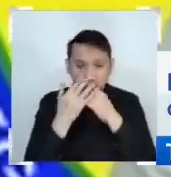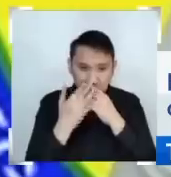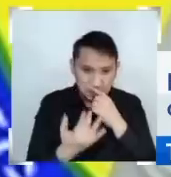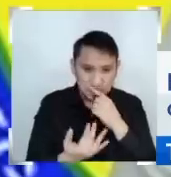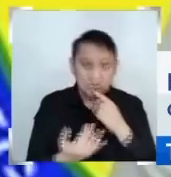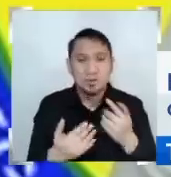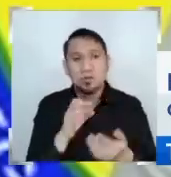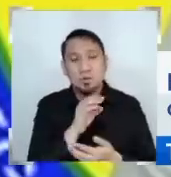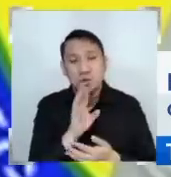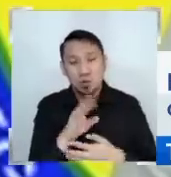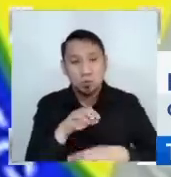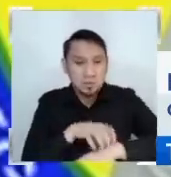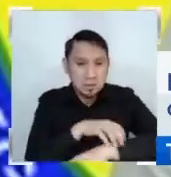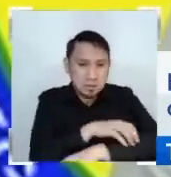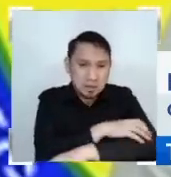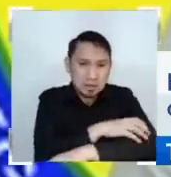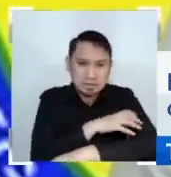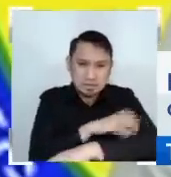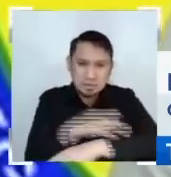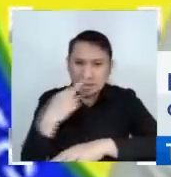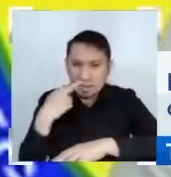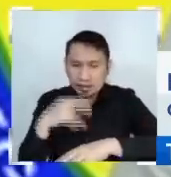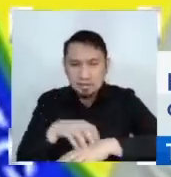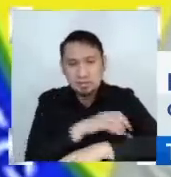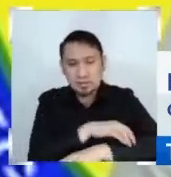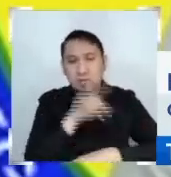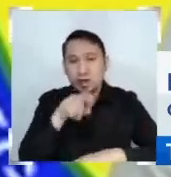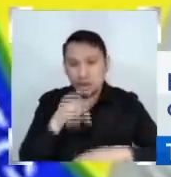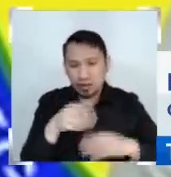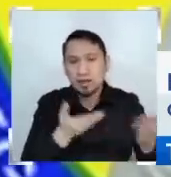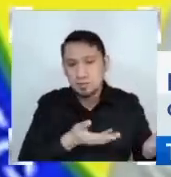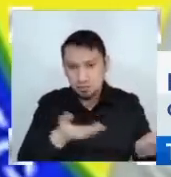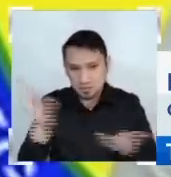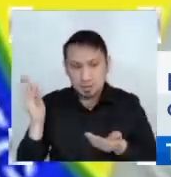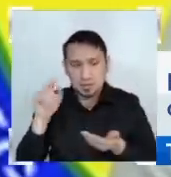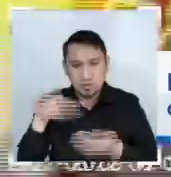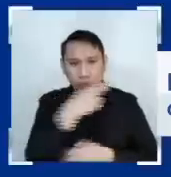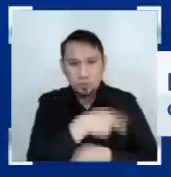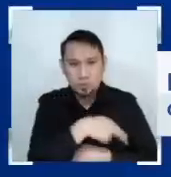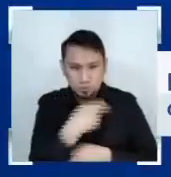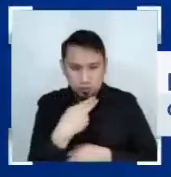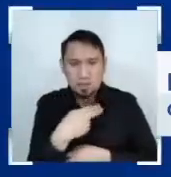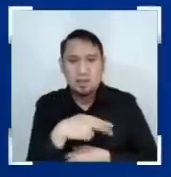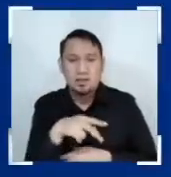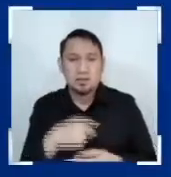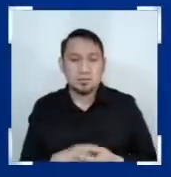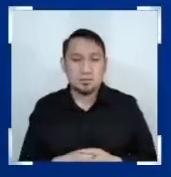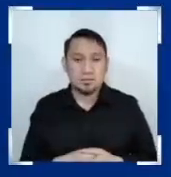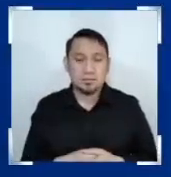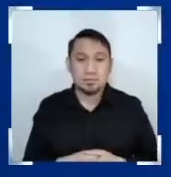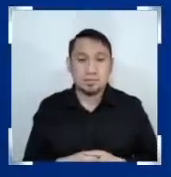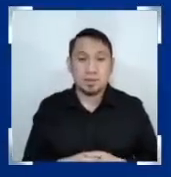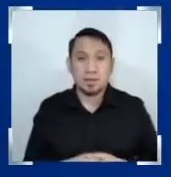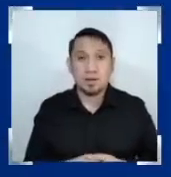mga rashes, no? Kailangan na po siyang dalhin sa pinakamalapit na clinic or hospital. Lampas